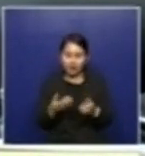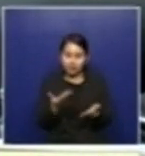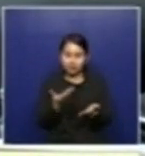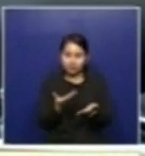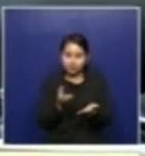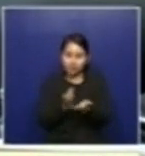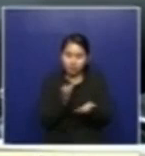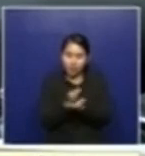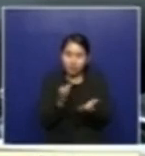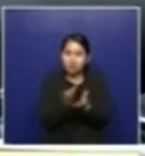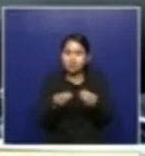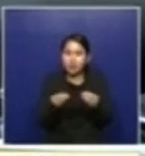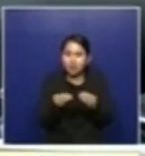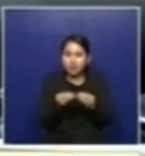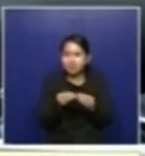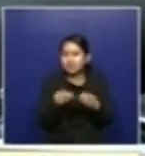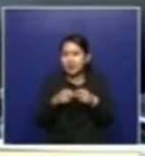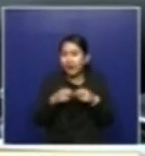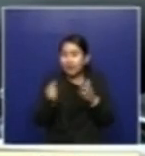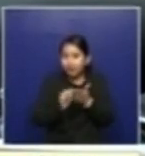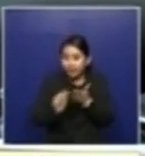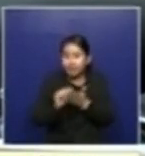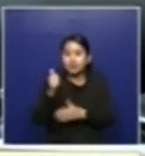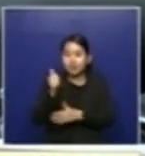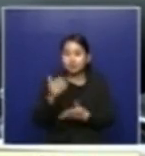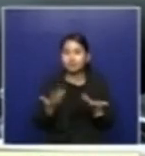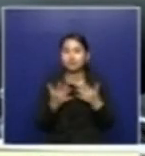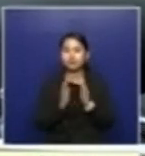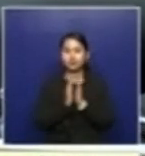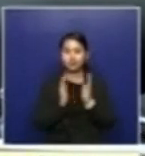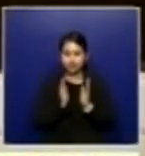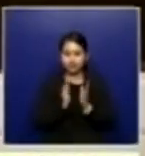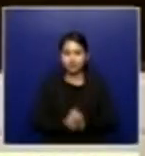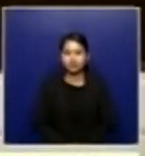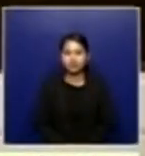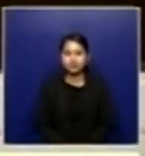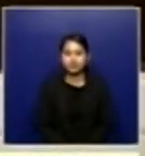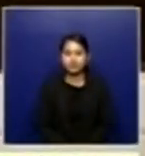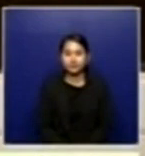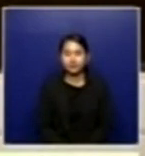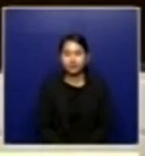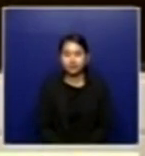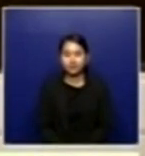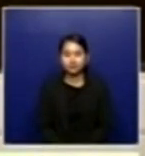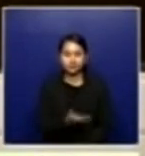ไปจากสังคมไทยครับขอบคุณครับ ก็เชิญท่านที่ครับ